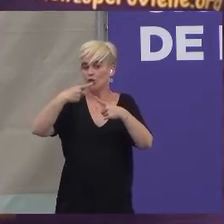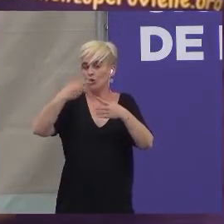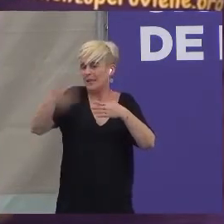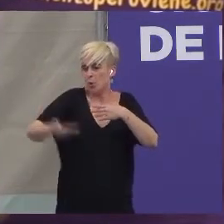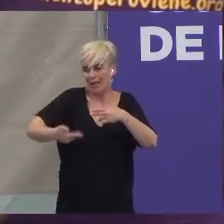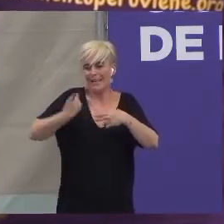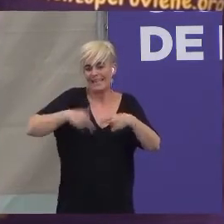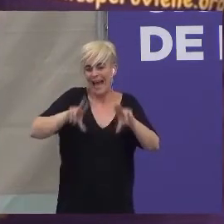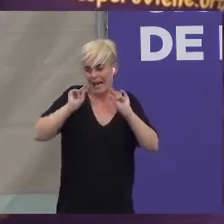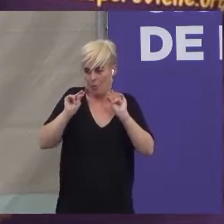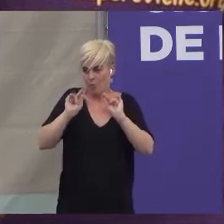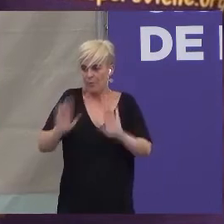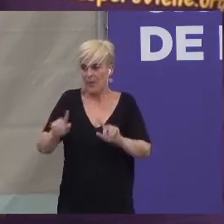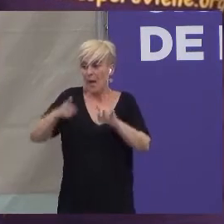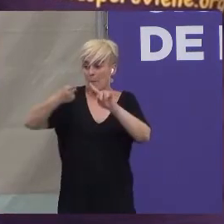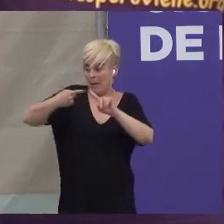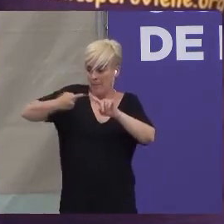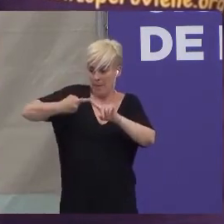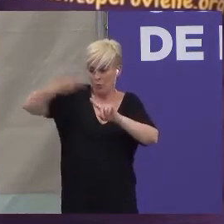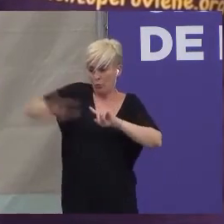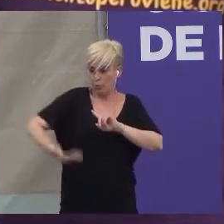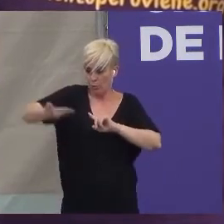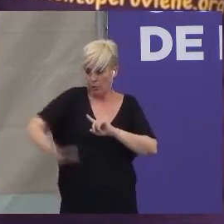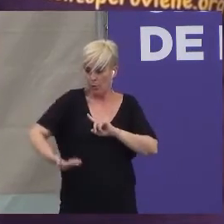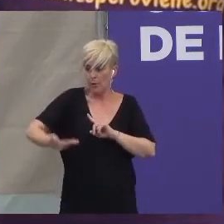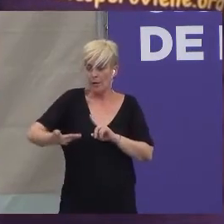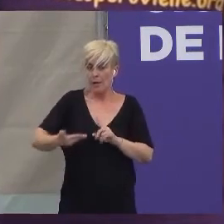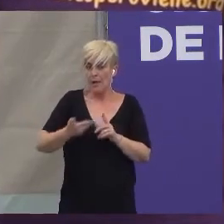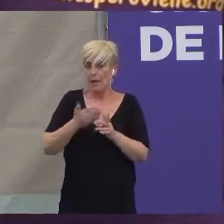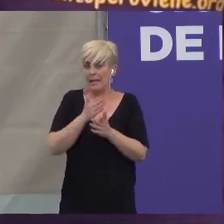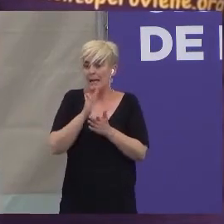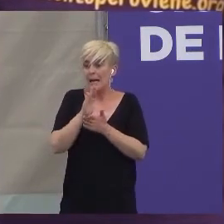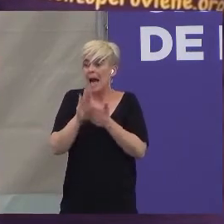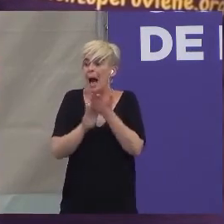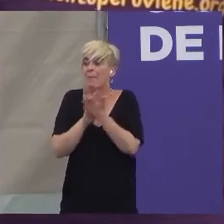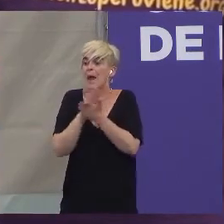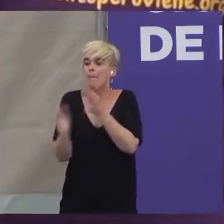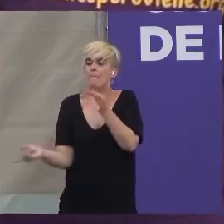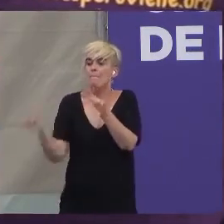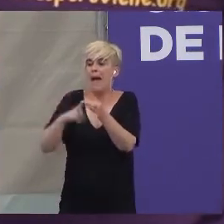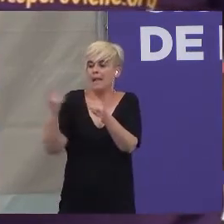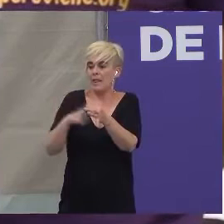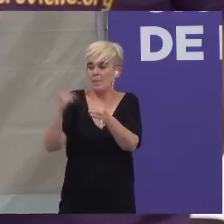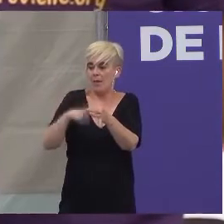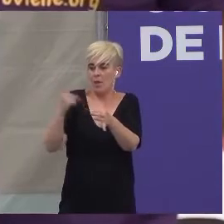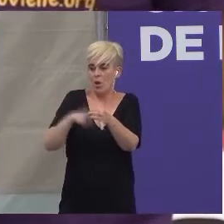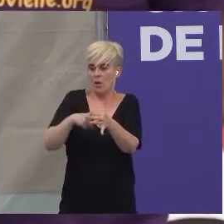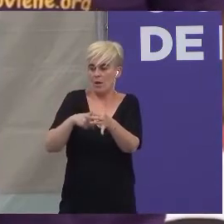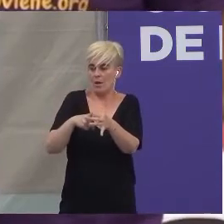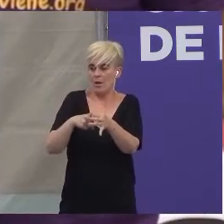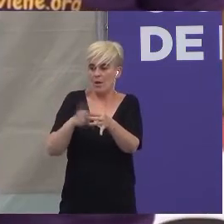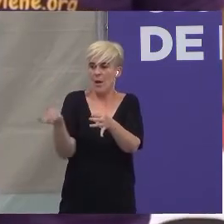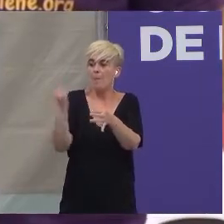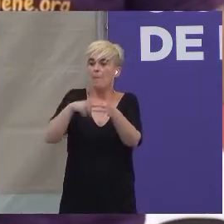la meva presentació. El primer element fonamental parla de participació. Participació, què vol